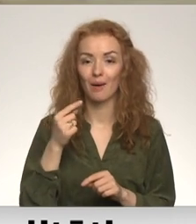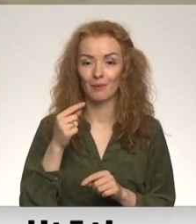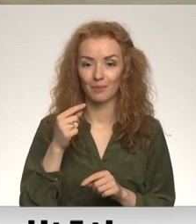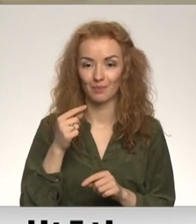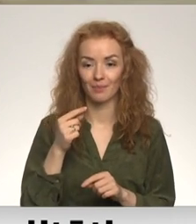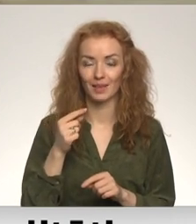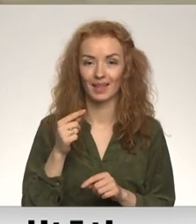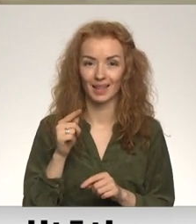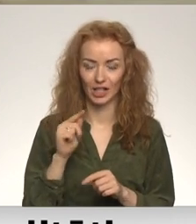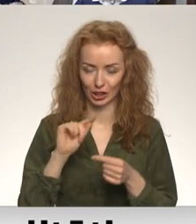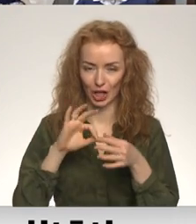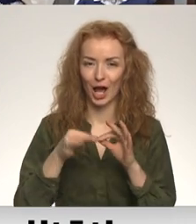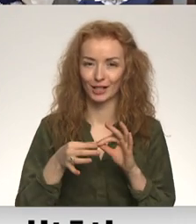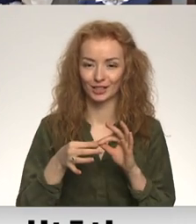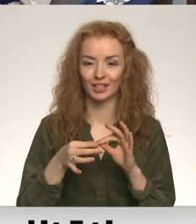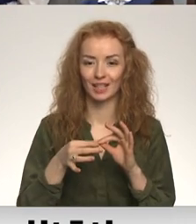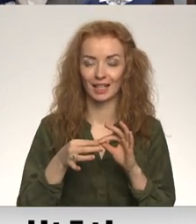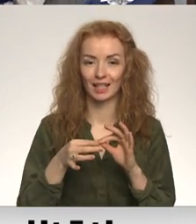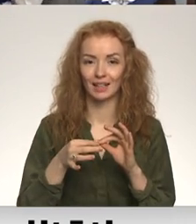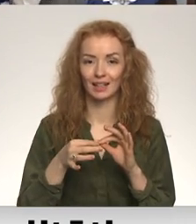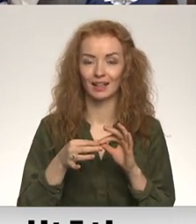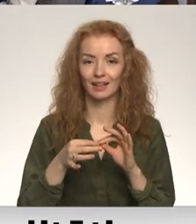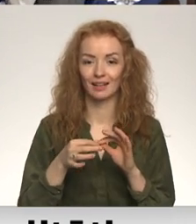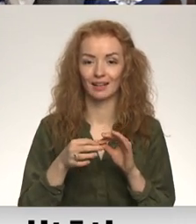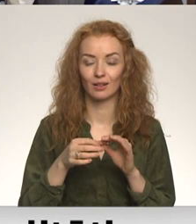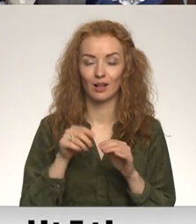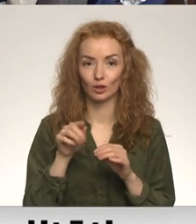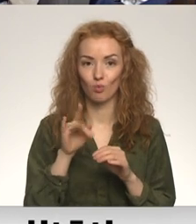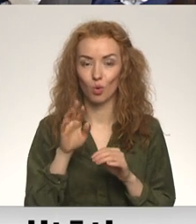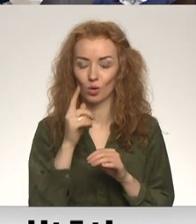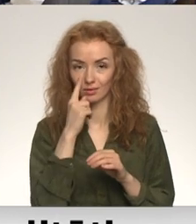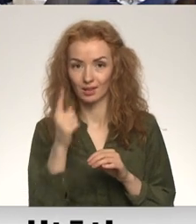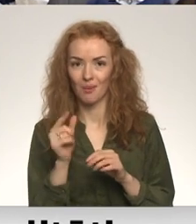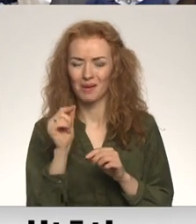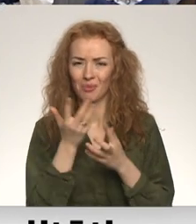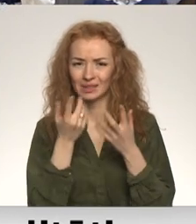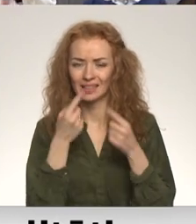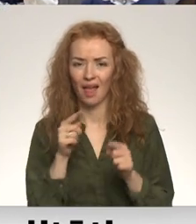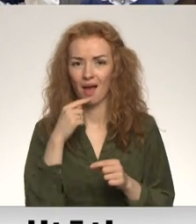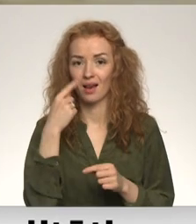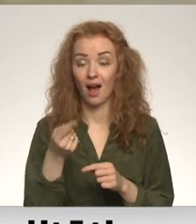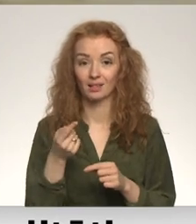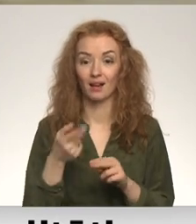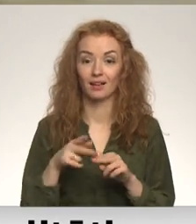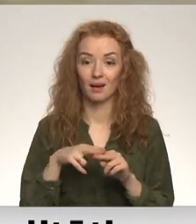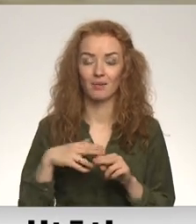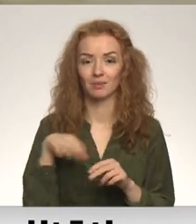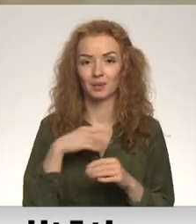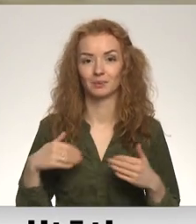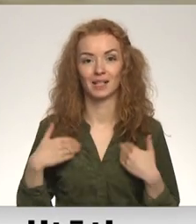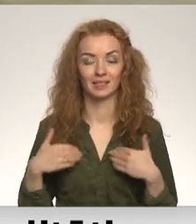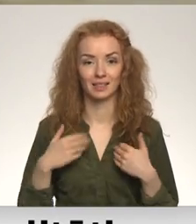ka diezgan sarežģīti, ka tu redzi to burtu un viņš tev liekas, ka savādāk jāizrunā, jā, tāpēc mēs ļoti